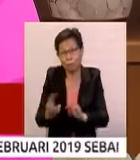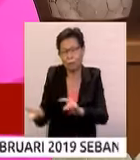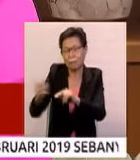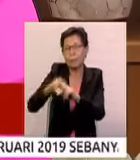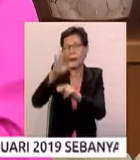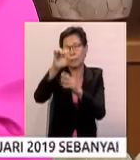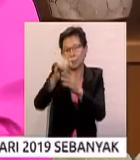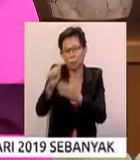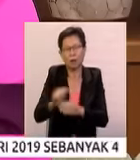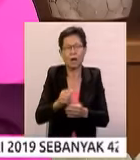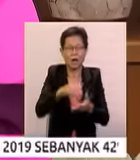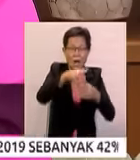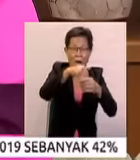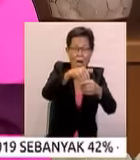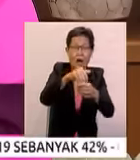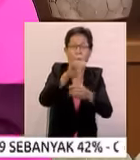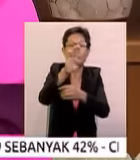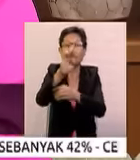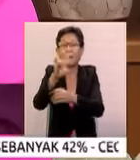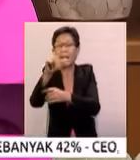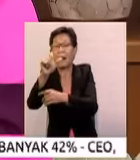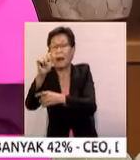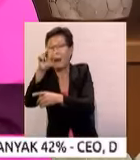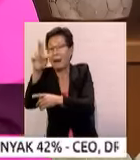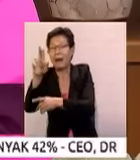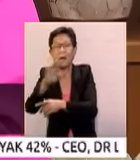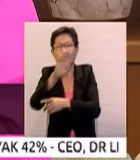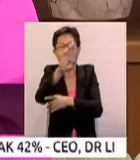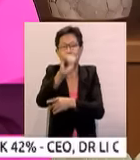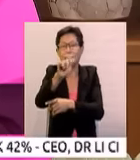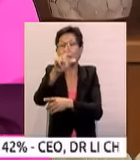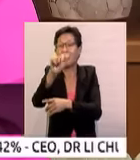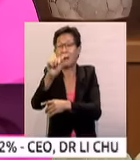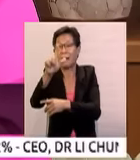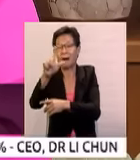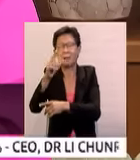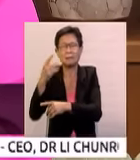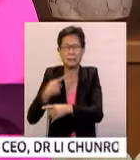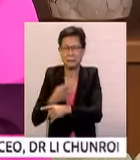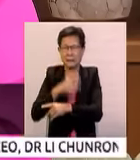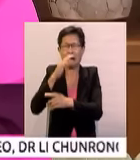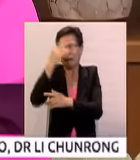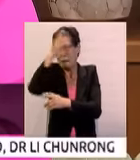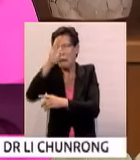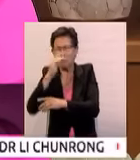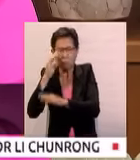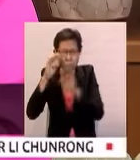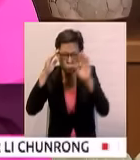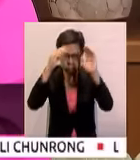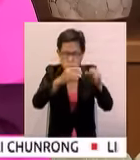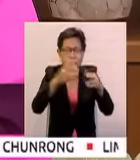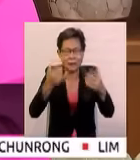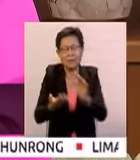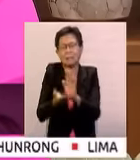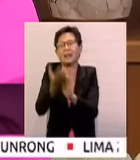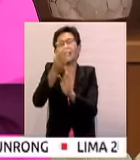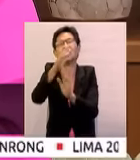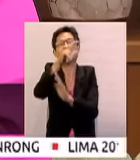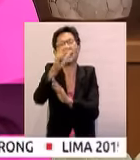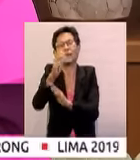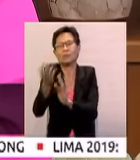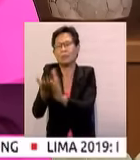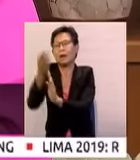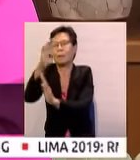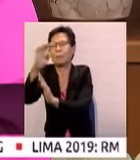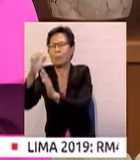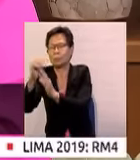Allowan bilal siak yang selama ini tidak pernah diberi perhatian, kita telah naikkan kepada RM500 dan RM400, yang mana